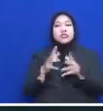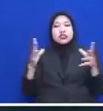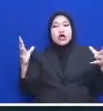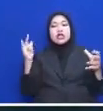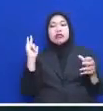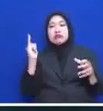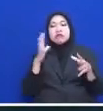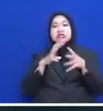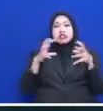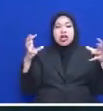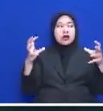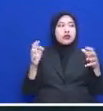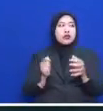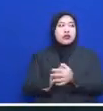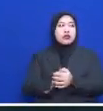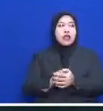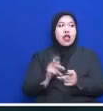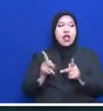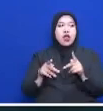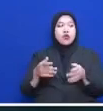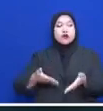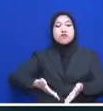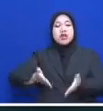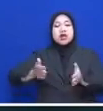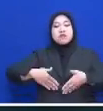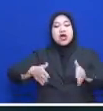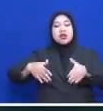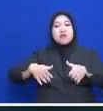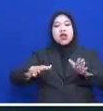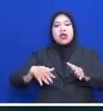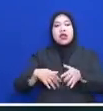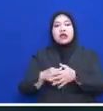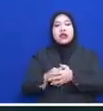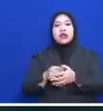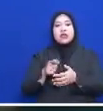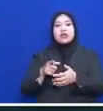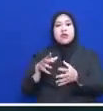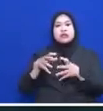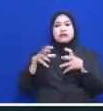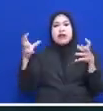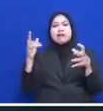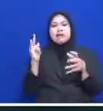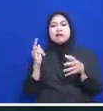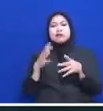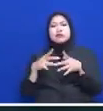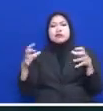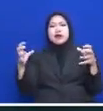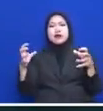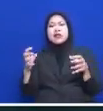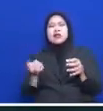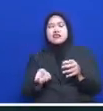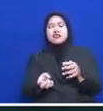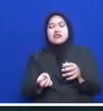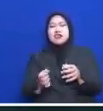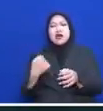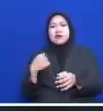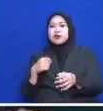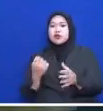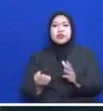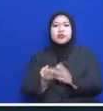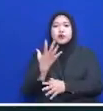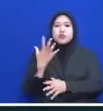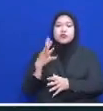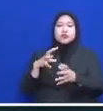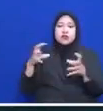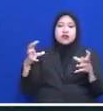Kalau semua dibiarkan tarung bebas, maka yang terjadi yang besar akan semakin besar, yang kecil tidak akan pernah bisa tumbuh menjadi besar.